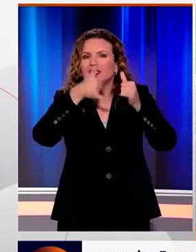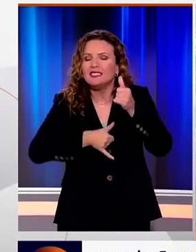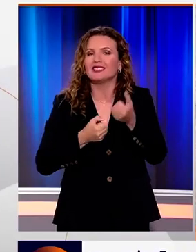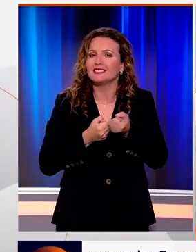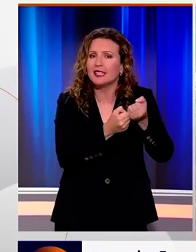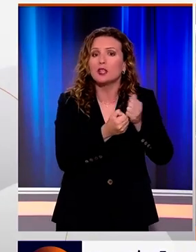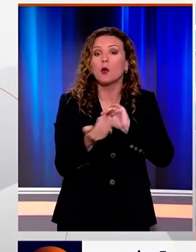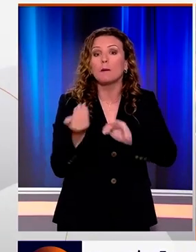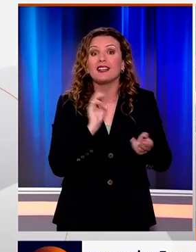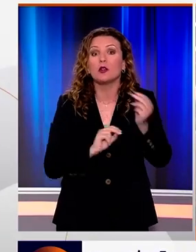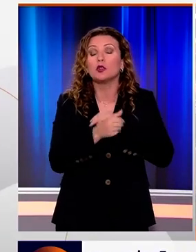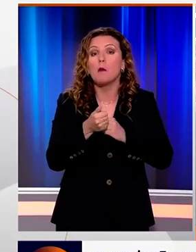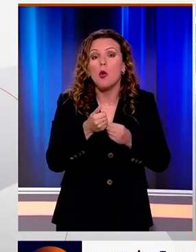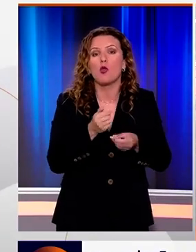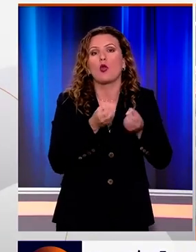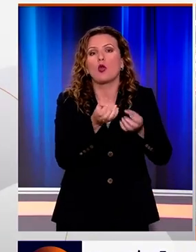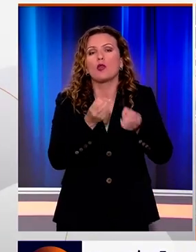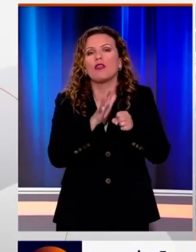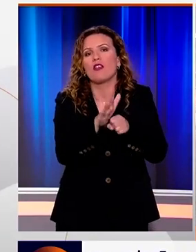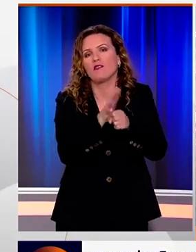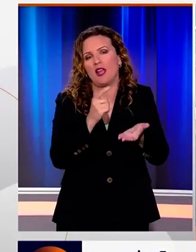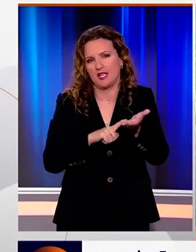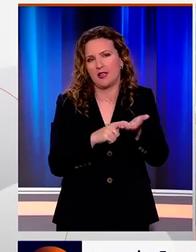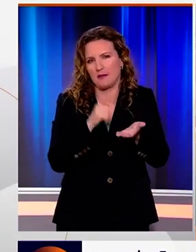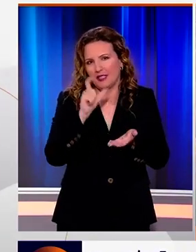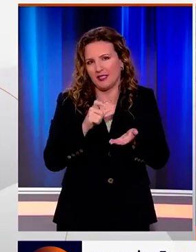προεκλογικές παροχές εξαγοράς, ανέφερε ακόμα στη δήλωσή της η